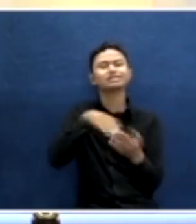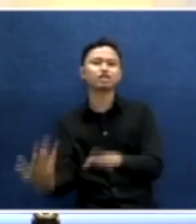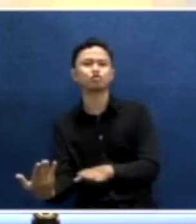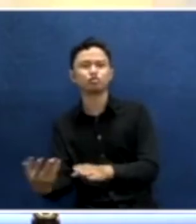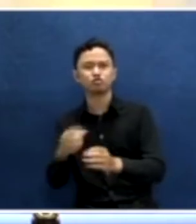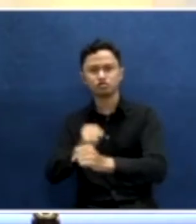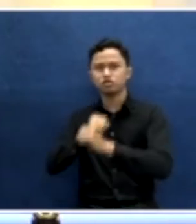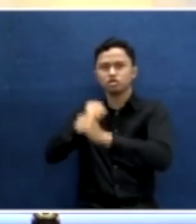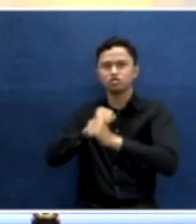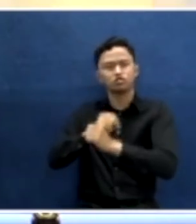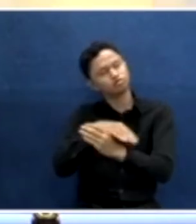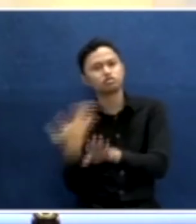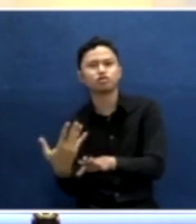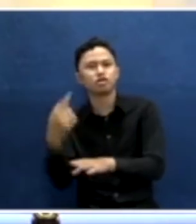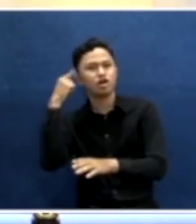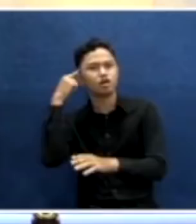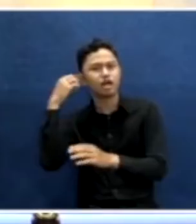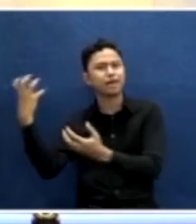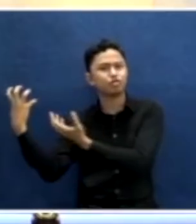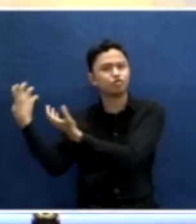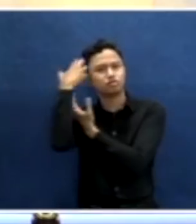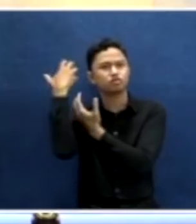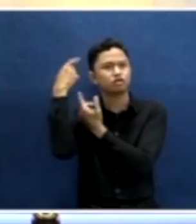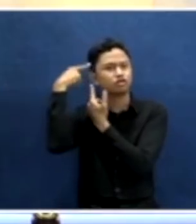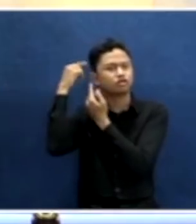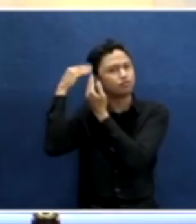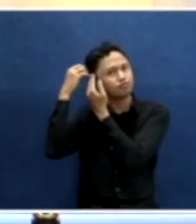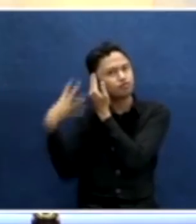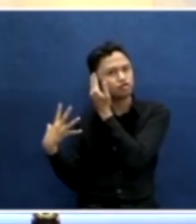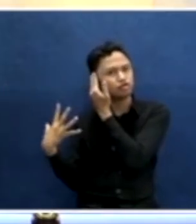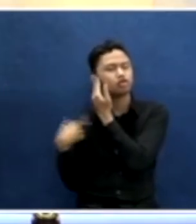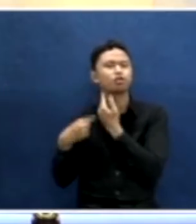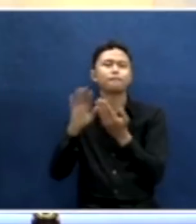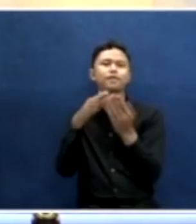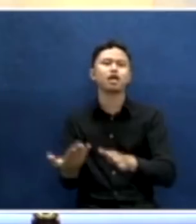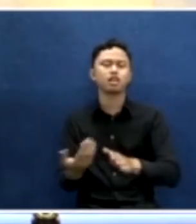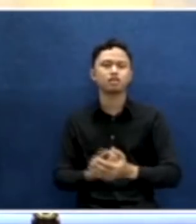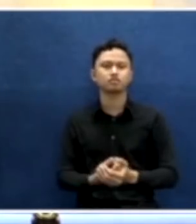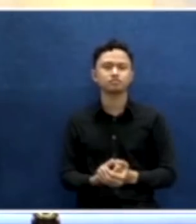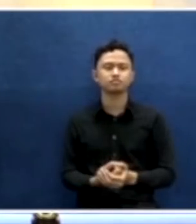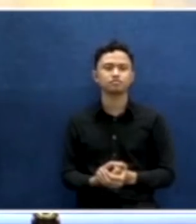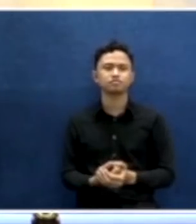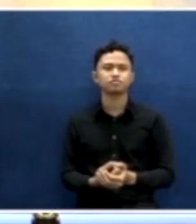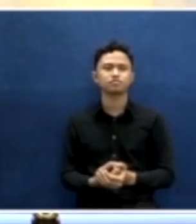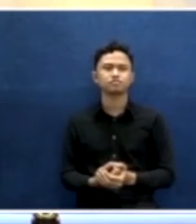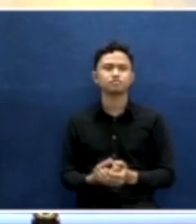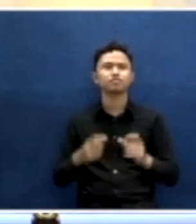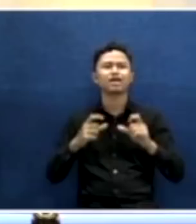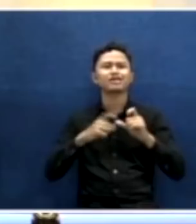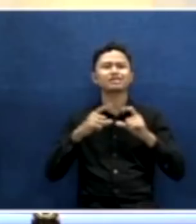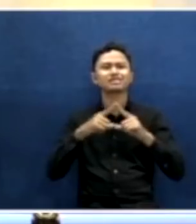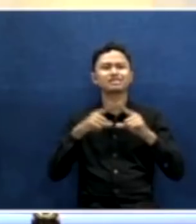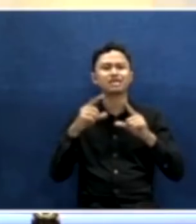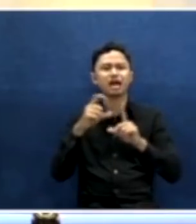terbentur kepalanya dan akhirnya mati seketika dan orang menulis Kitab itu dan mulus peristiwa itu sampai kemudian akhirnya saat bin Abi waqqash